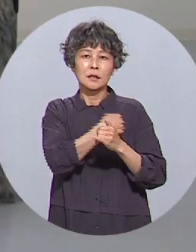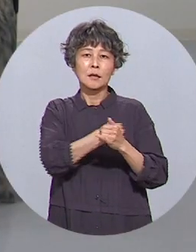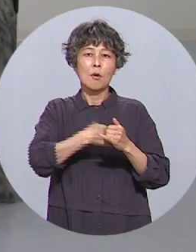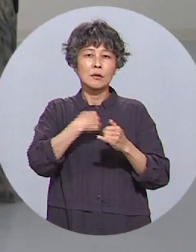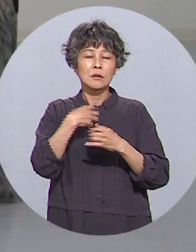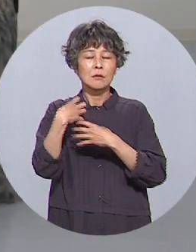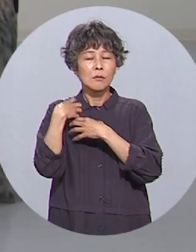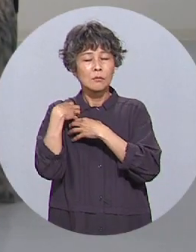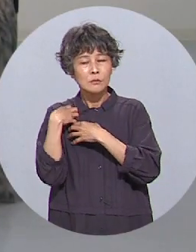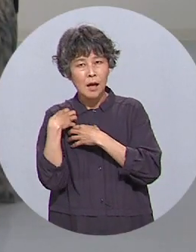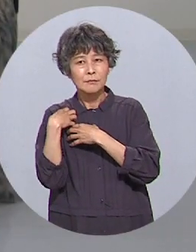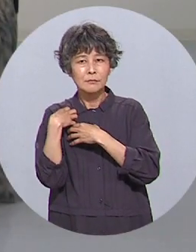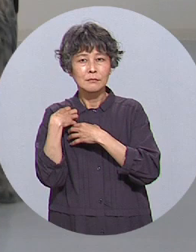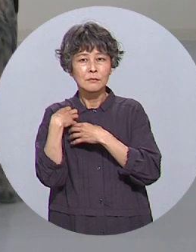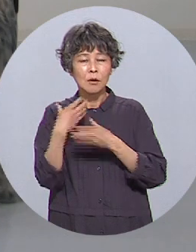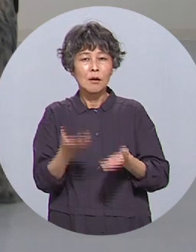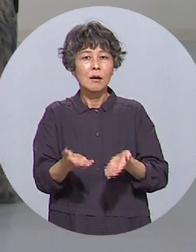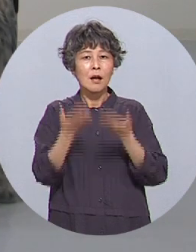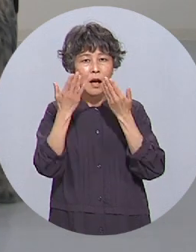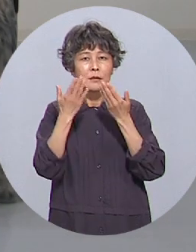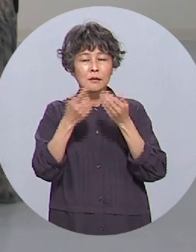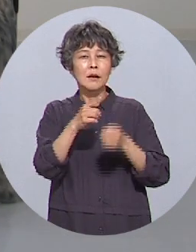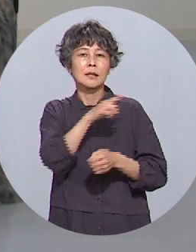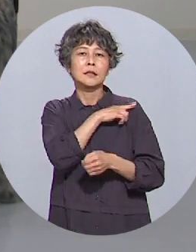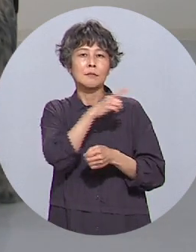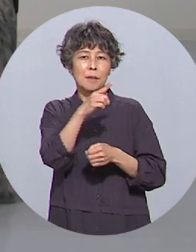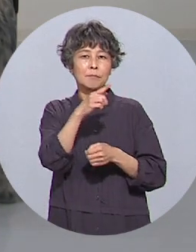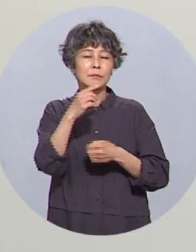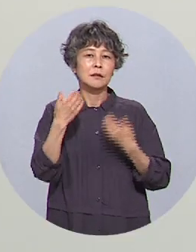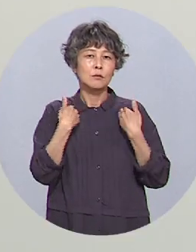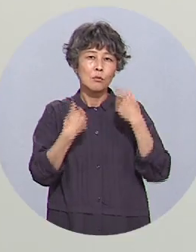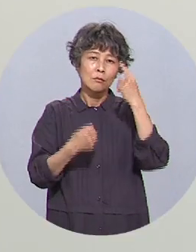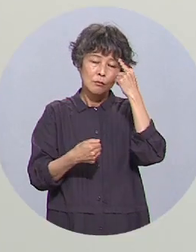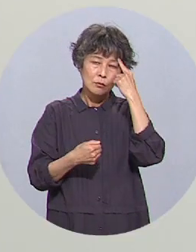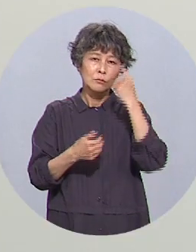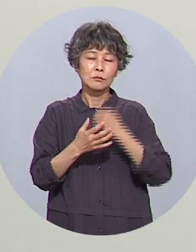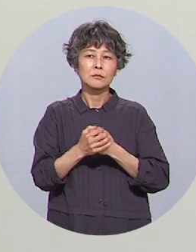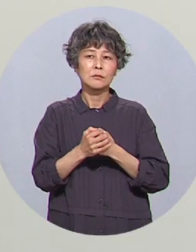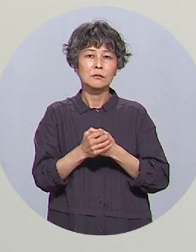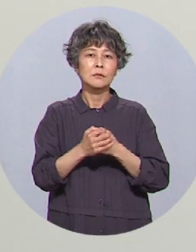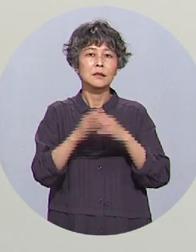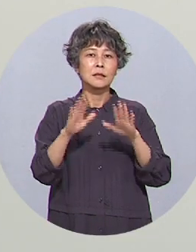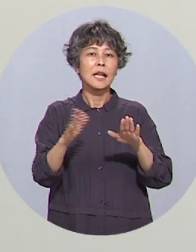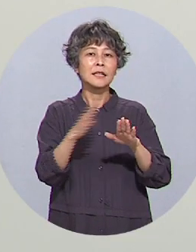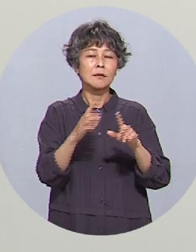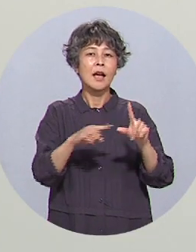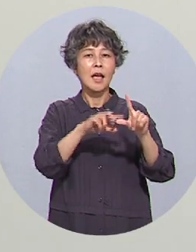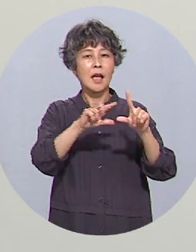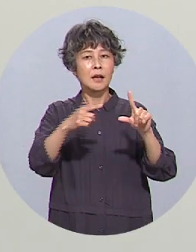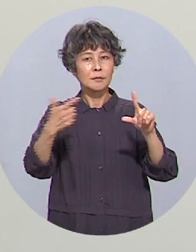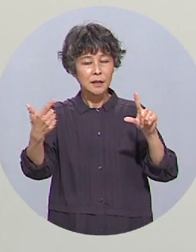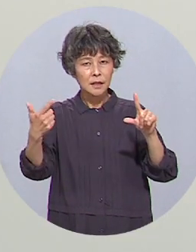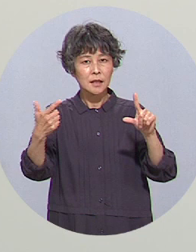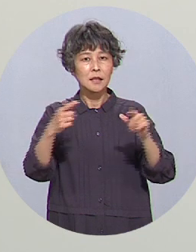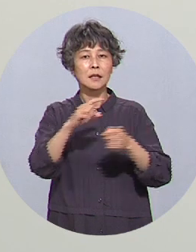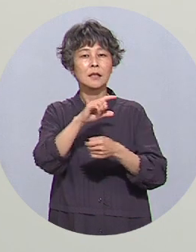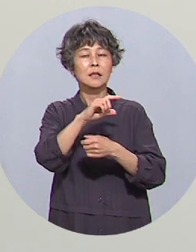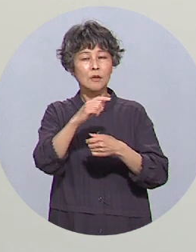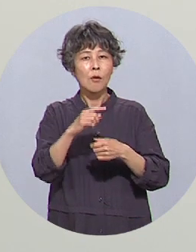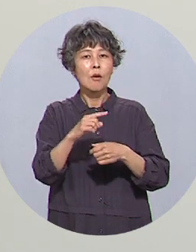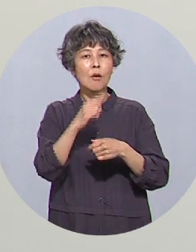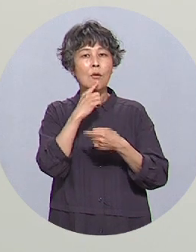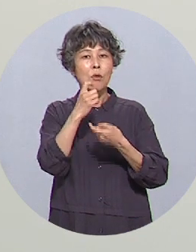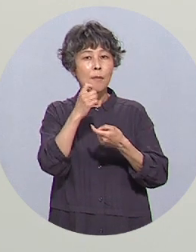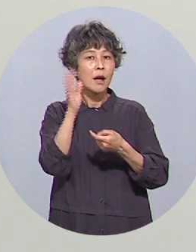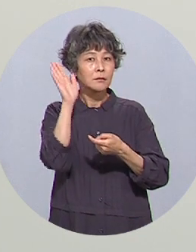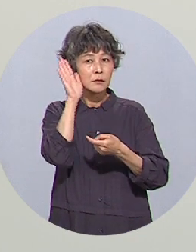負担、それらを軽減することが一番だと思っています。最近ではですね、 LGBTQ とか、はい、そういった言葉